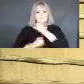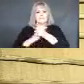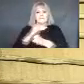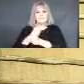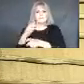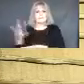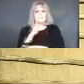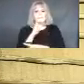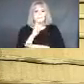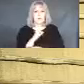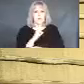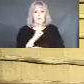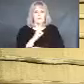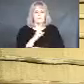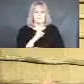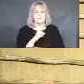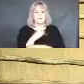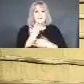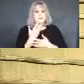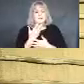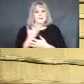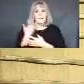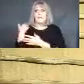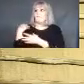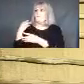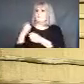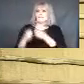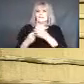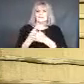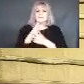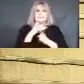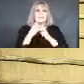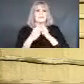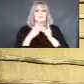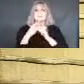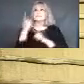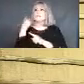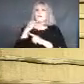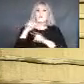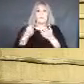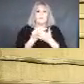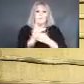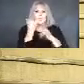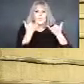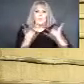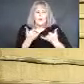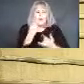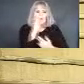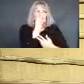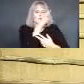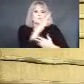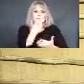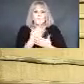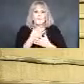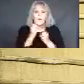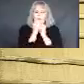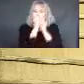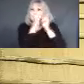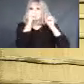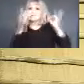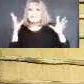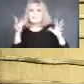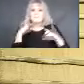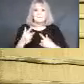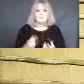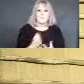belofte is bezig om hier voor ons oë waar gemaakt te word. Dit het